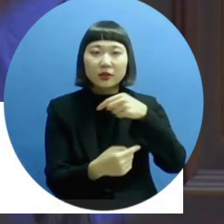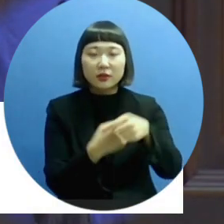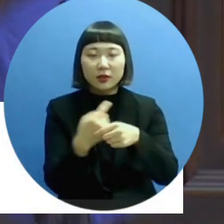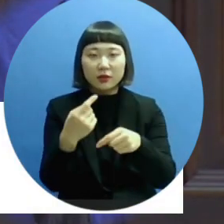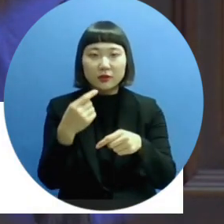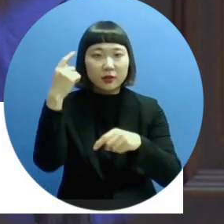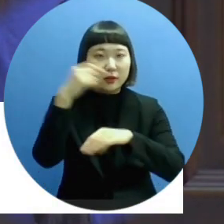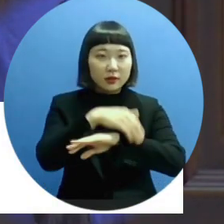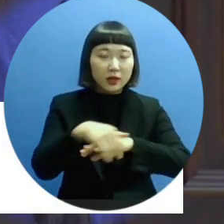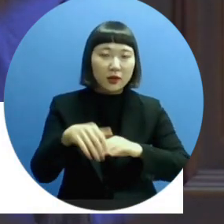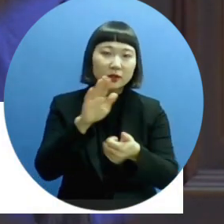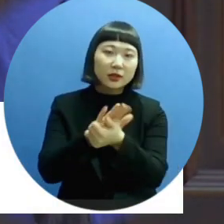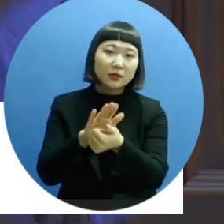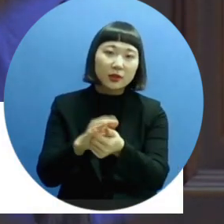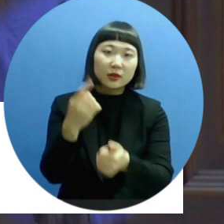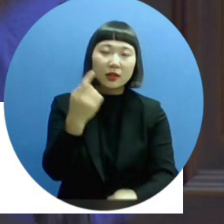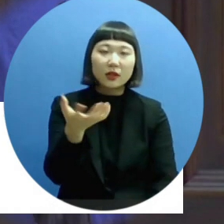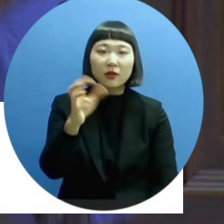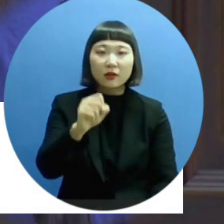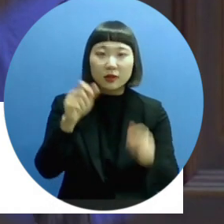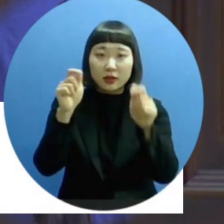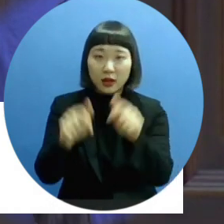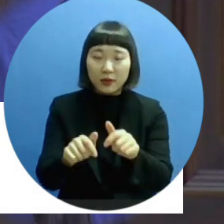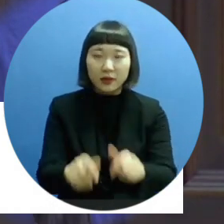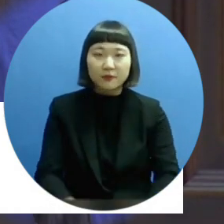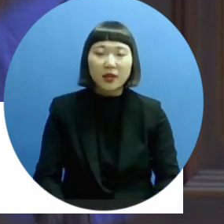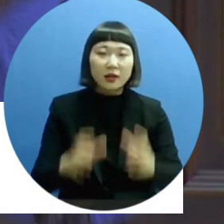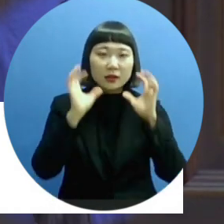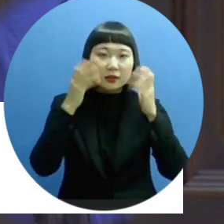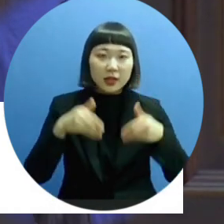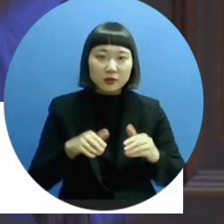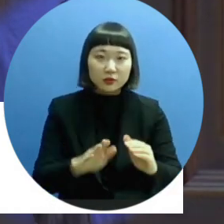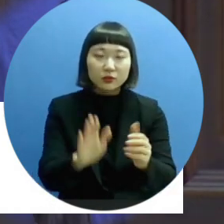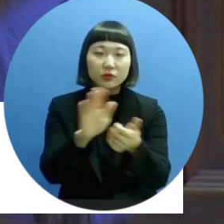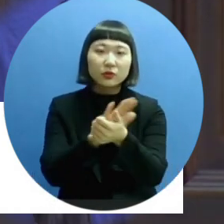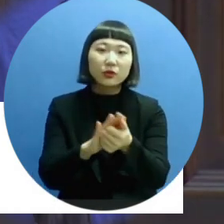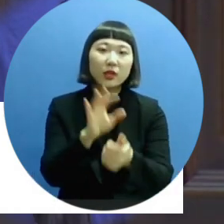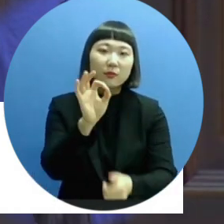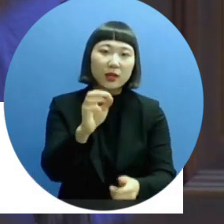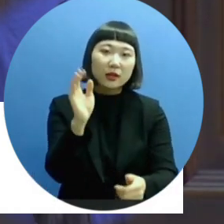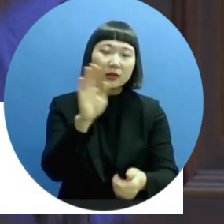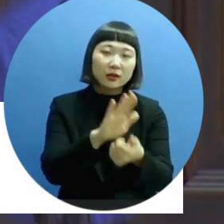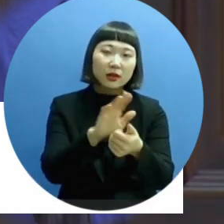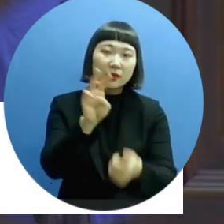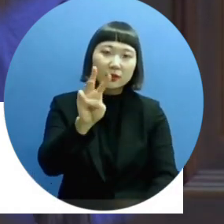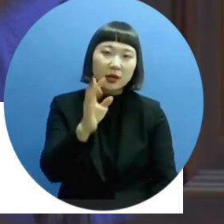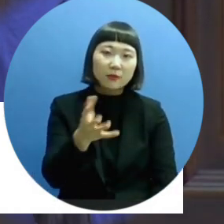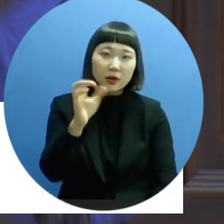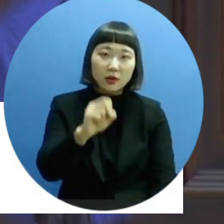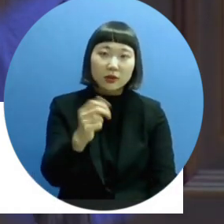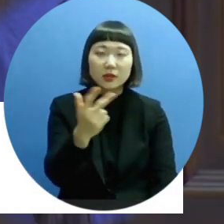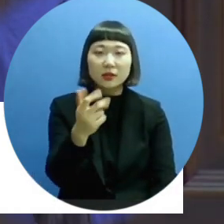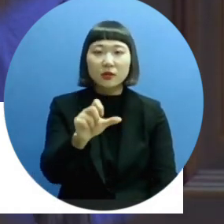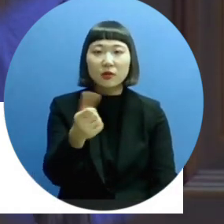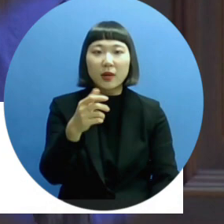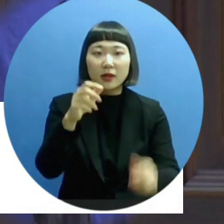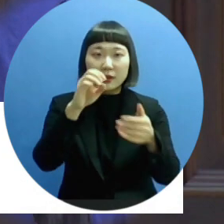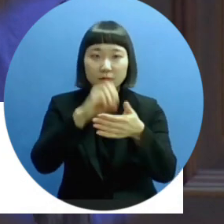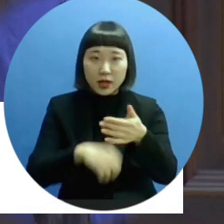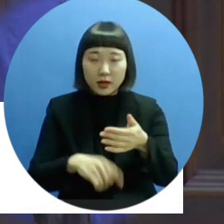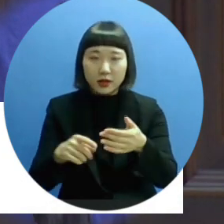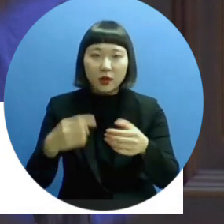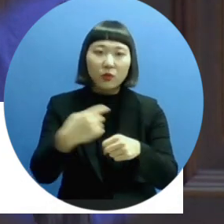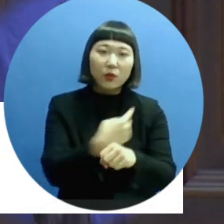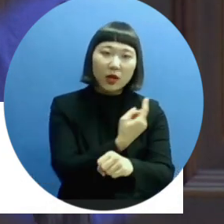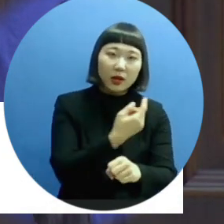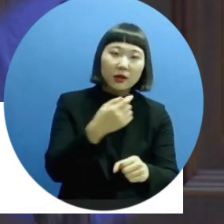감액, 산후조리비 지원 3억 7,500만 원 감액하고 기타 부분은 예산결산특별위원회에서